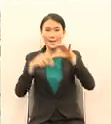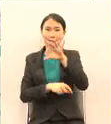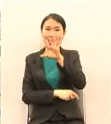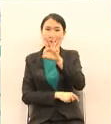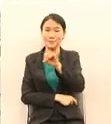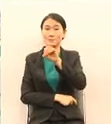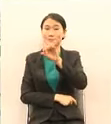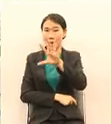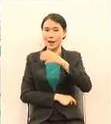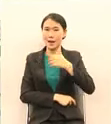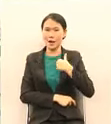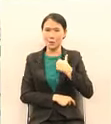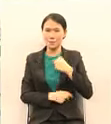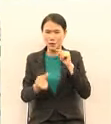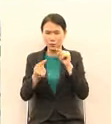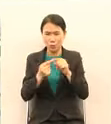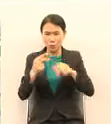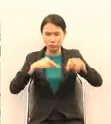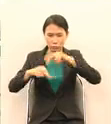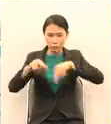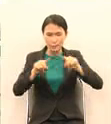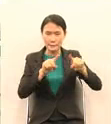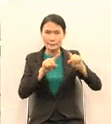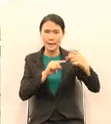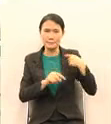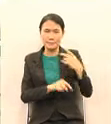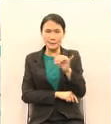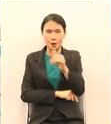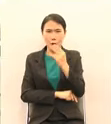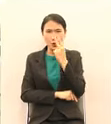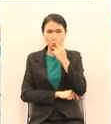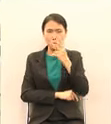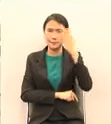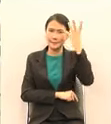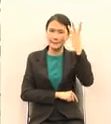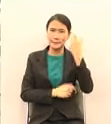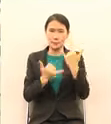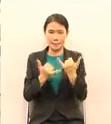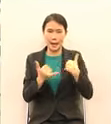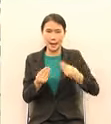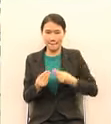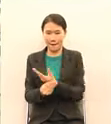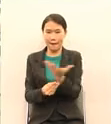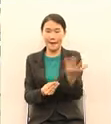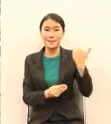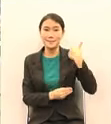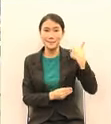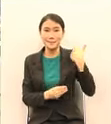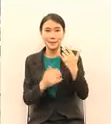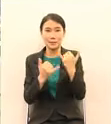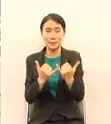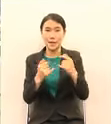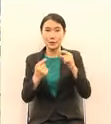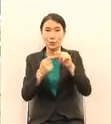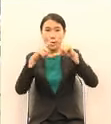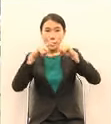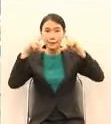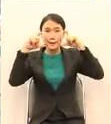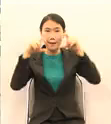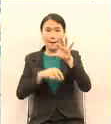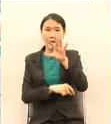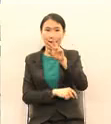PPE ต่างๆที่หลายท่านจะมีความกังวลใจนะครับตรงนี้ก็กำลังจะมีการทยอยแจกจ่ายกันไปซึ่งในส่วนของหน้ากาก